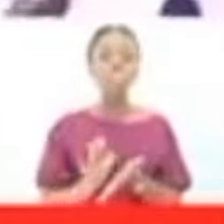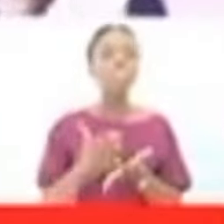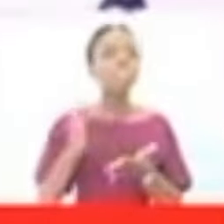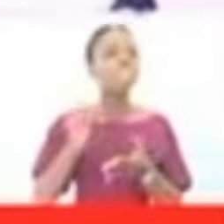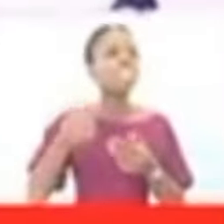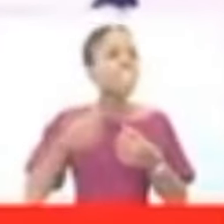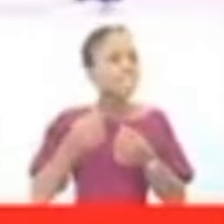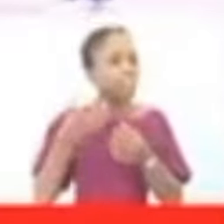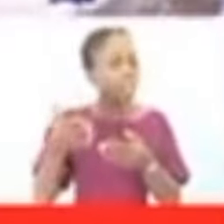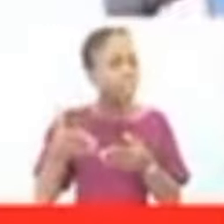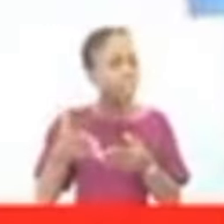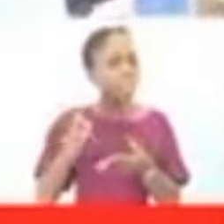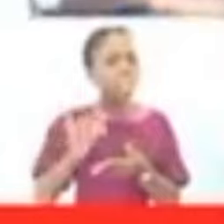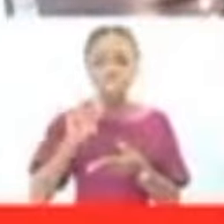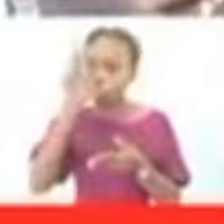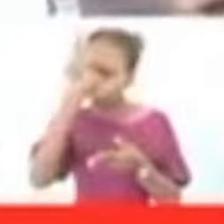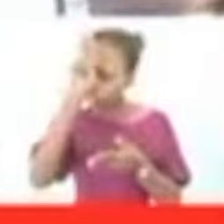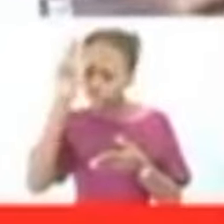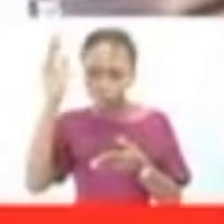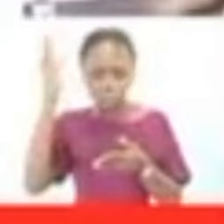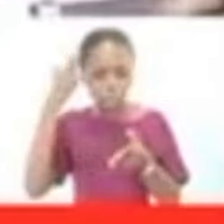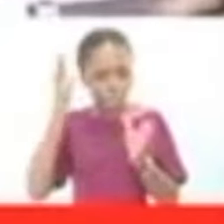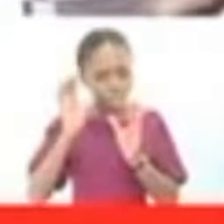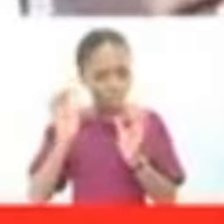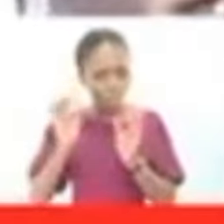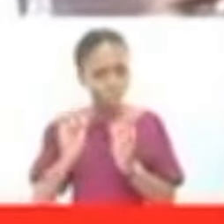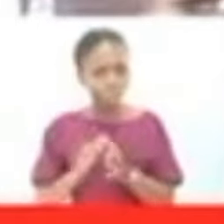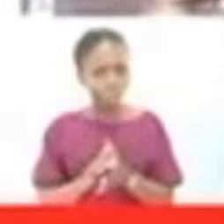Kuna kitu kingefanyika hapa polisi ajui?